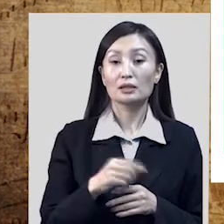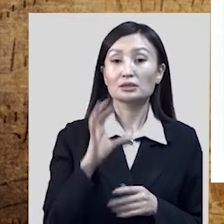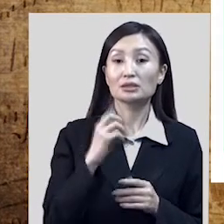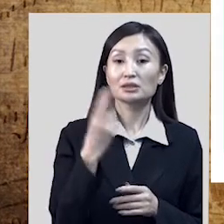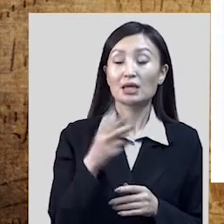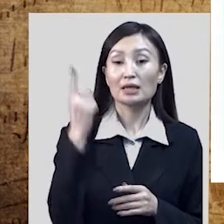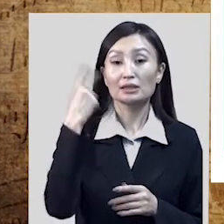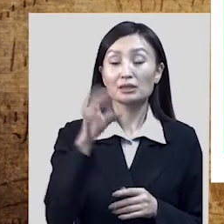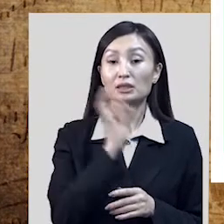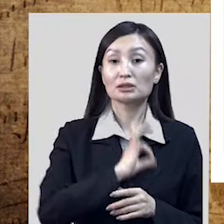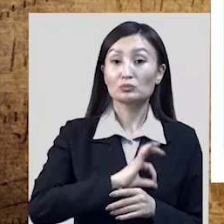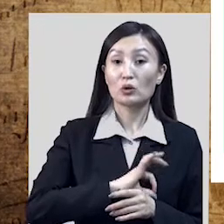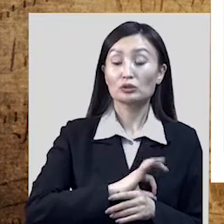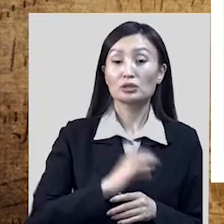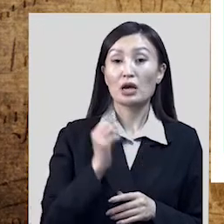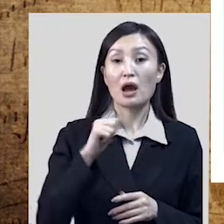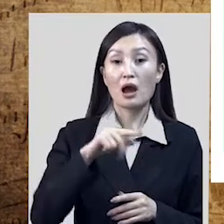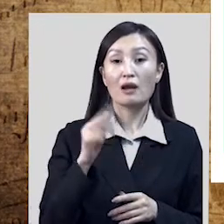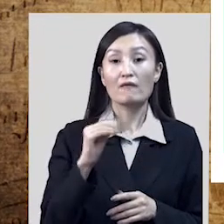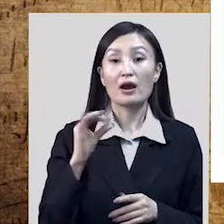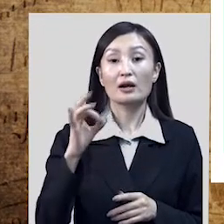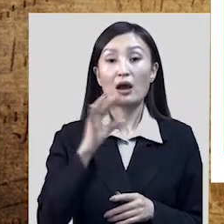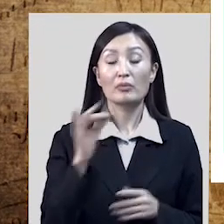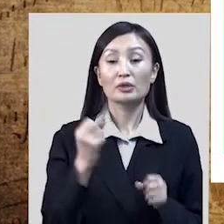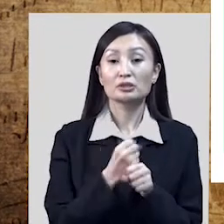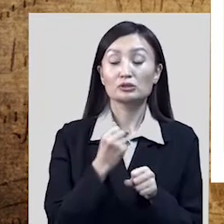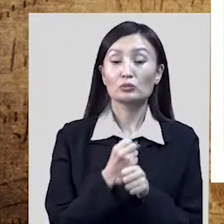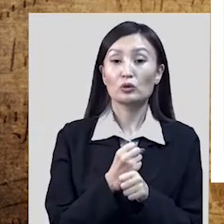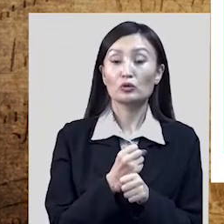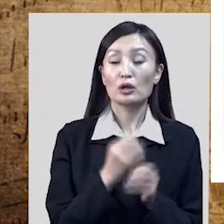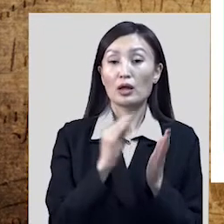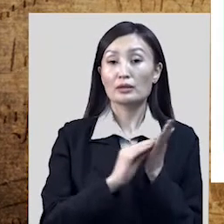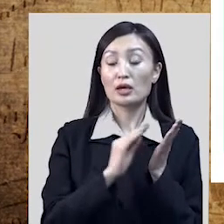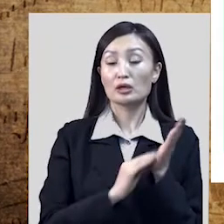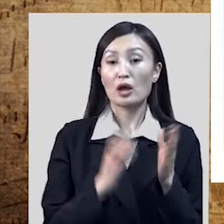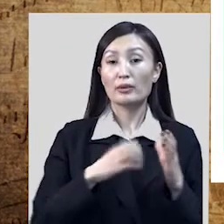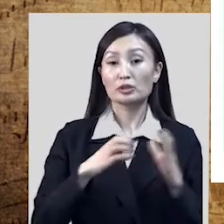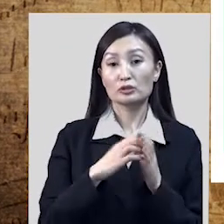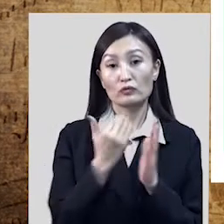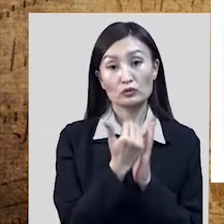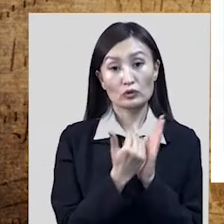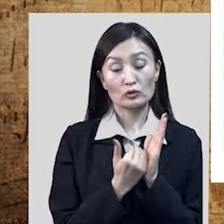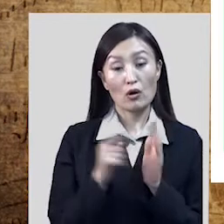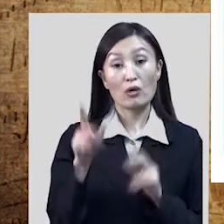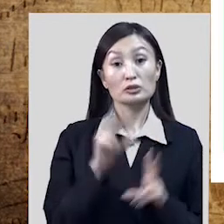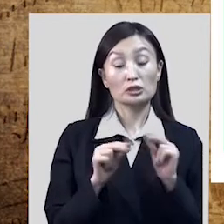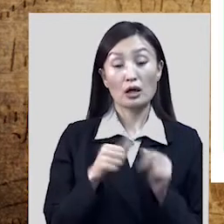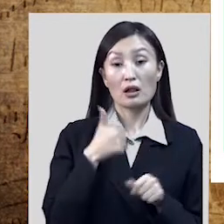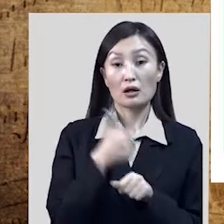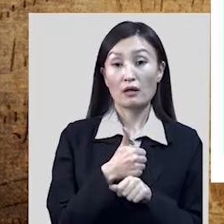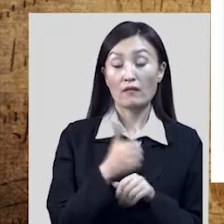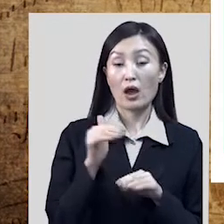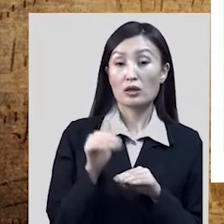идеи древнего востока аль-фараби разработал стройную теорию общественного устройства он считал что во главе